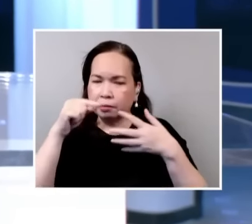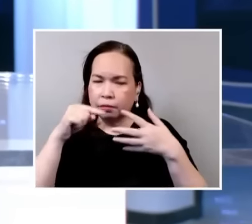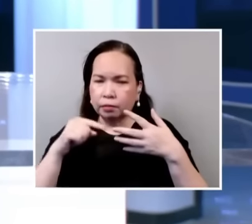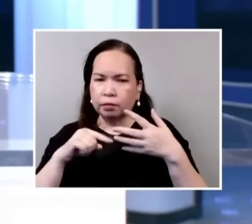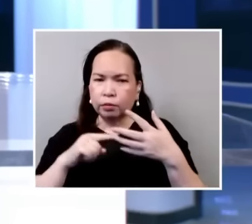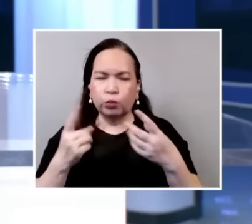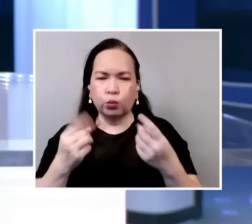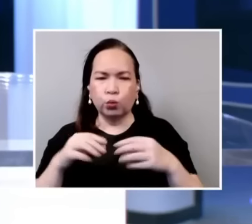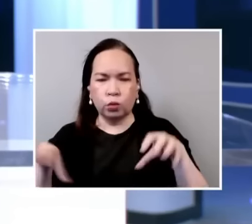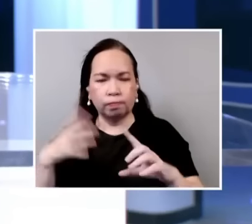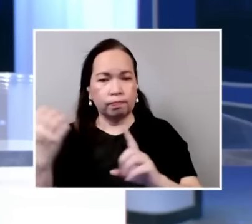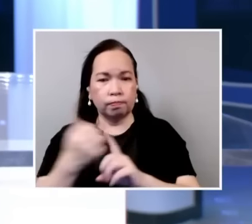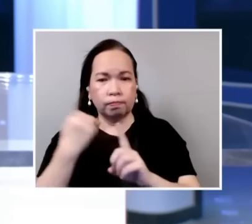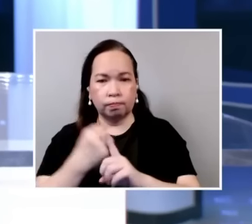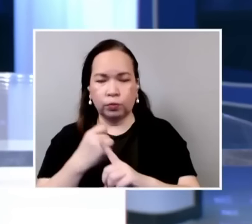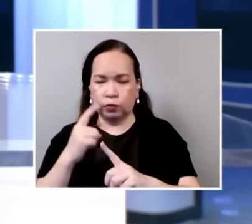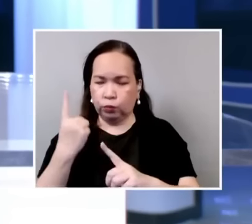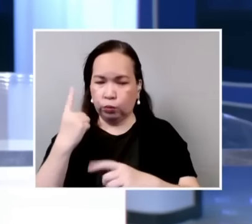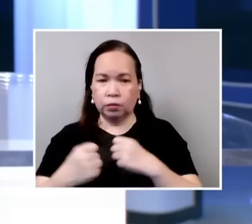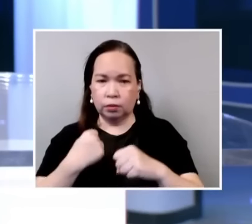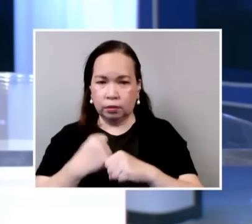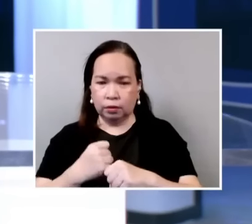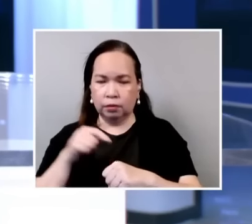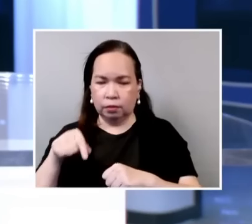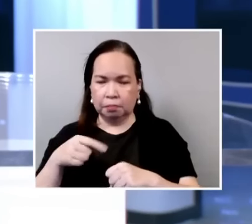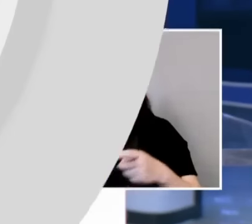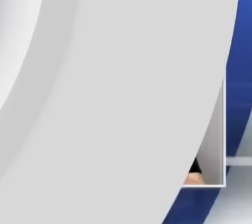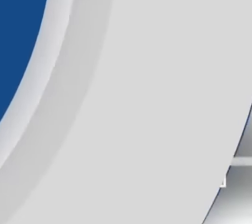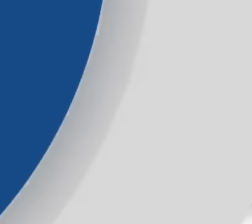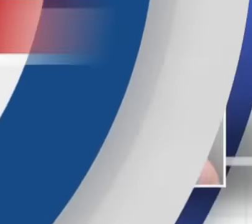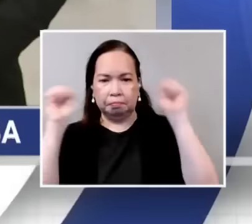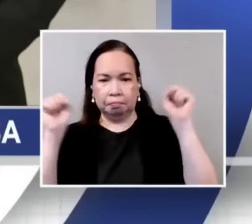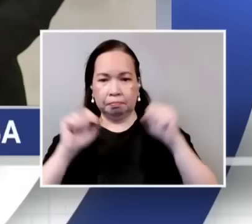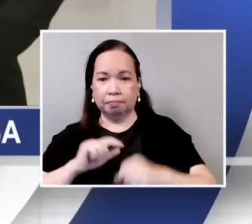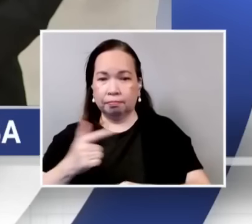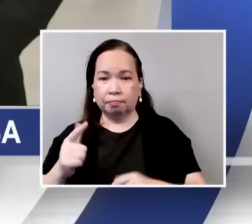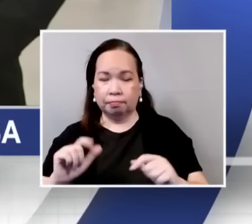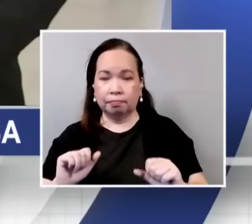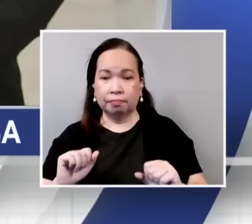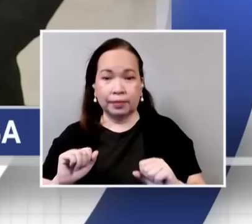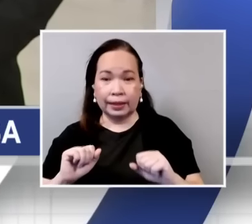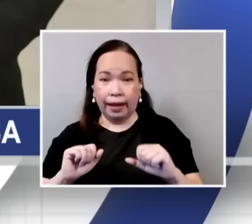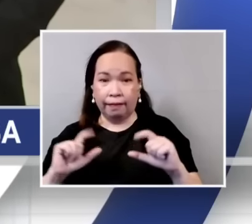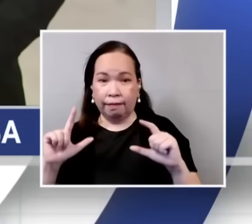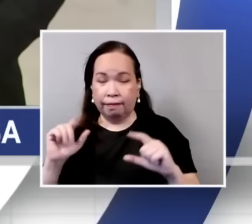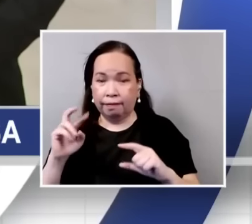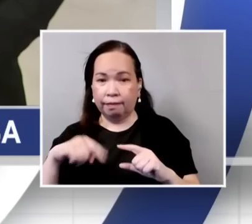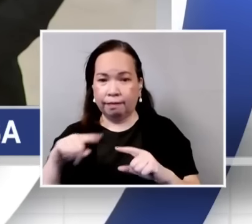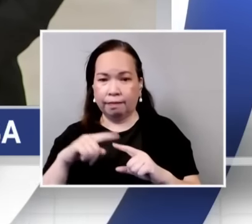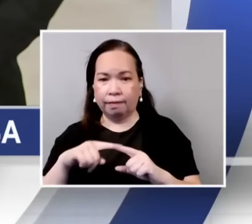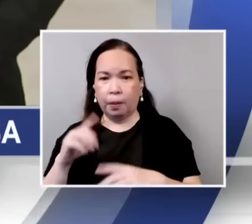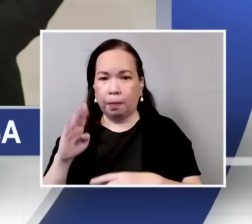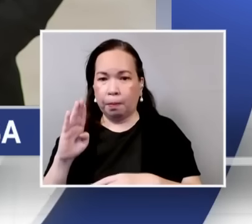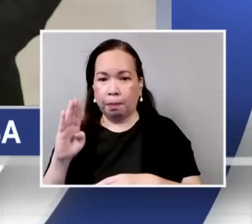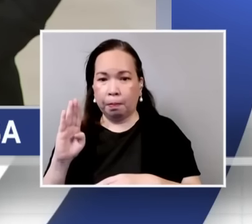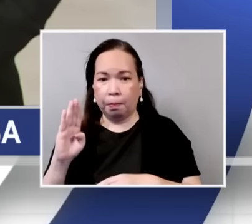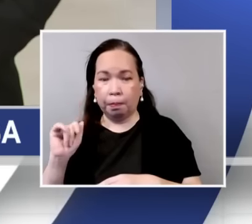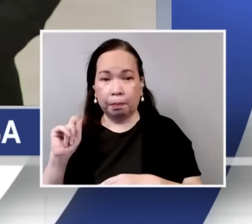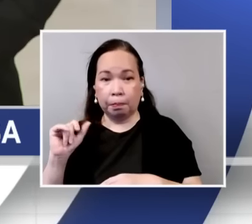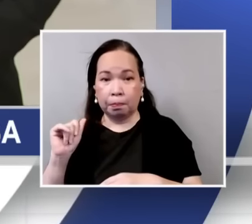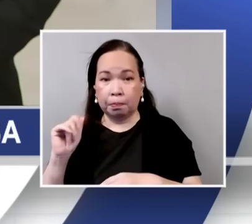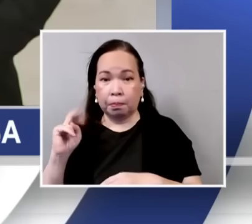termino. At live mula sa may batasang pambansa nagpapatrol si Pia Gutierrez. Ano na, Pia, ang nilalaman ng